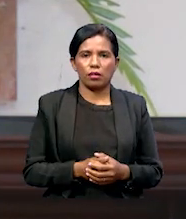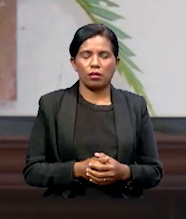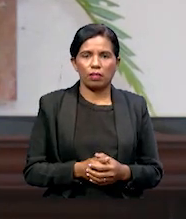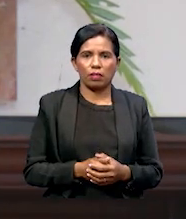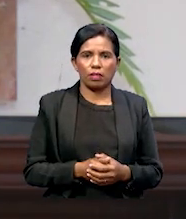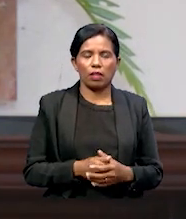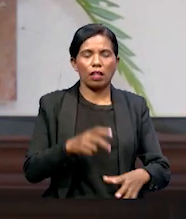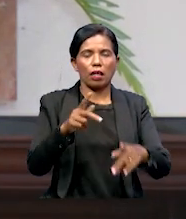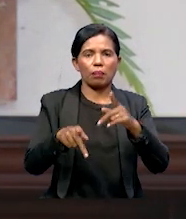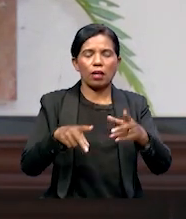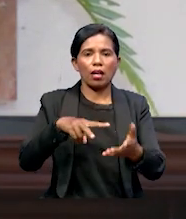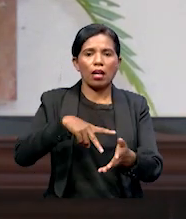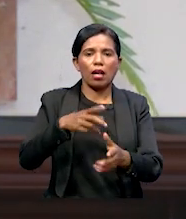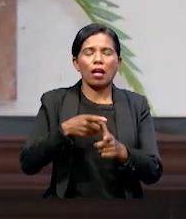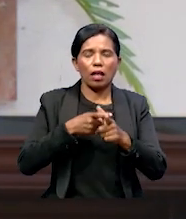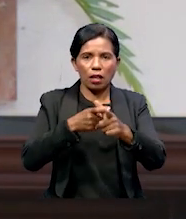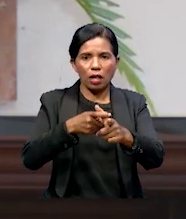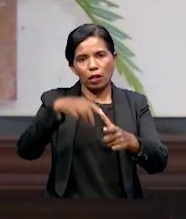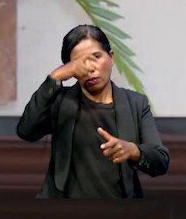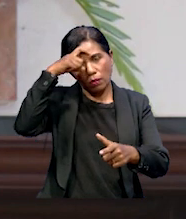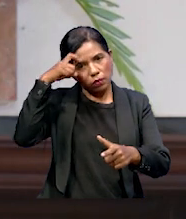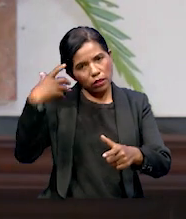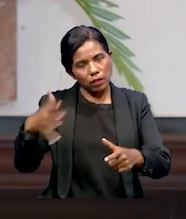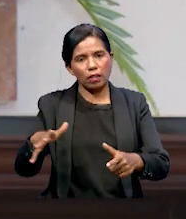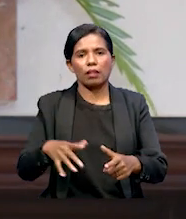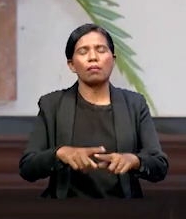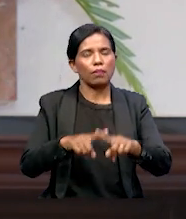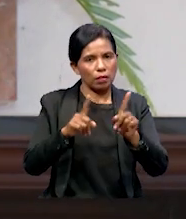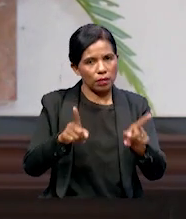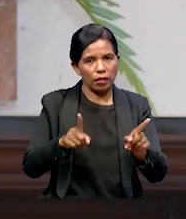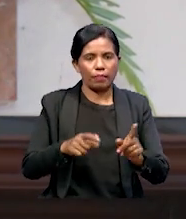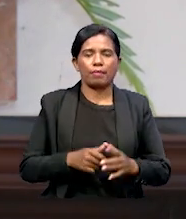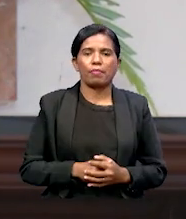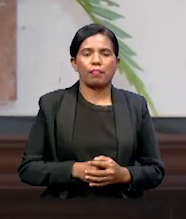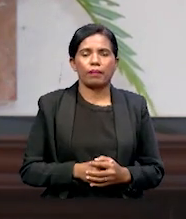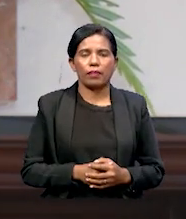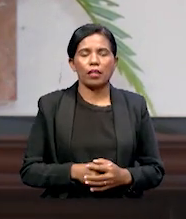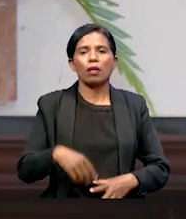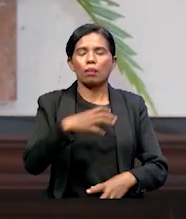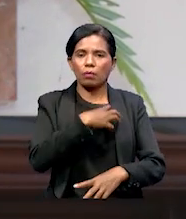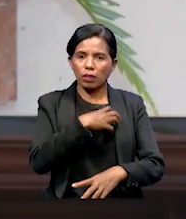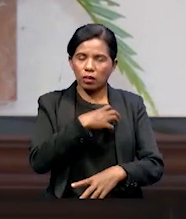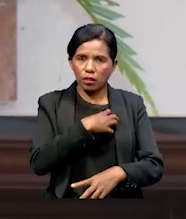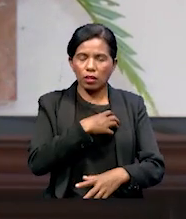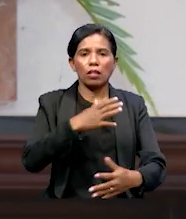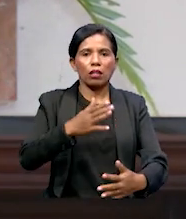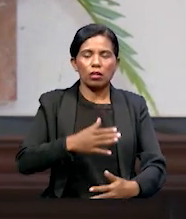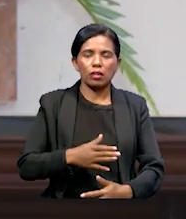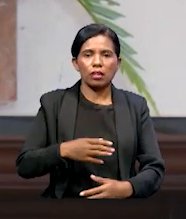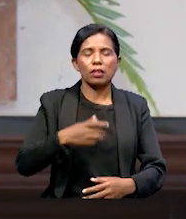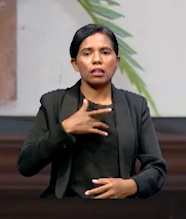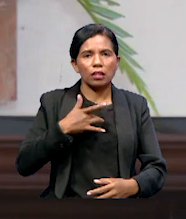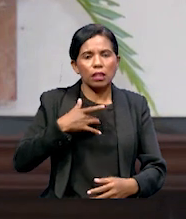Balong halai halo romanas kosar mai be polisi siramos kosar metan